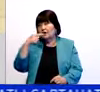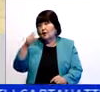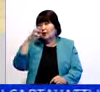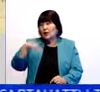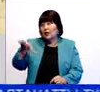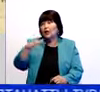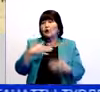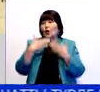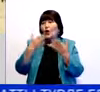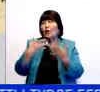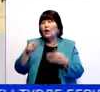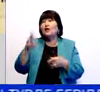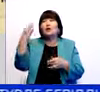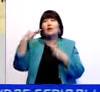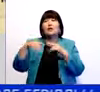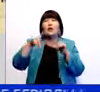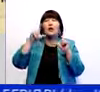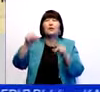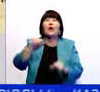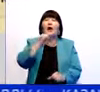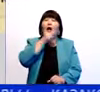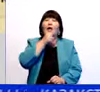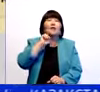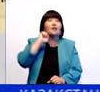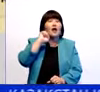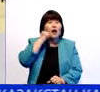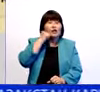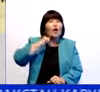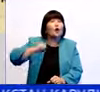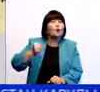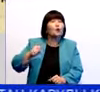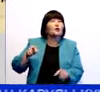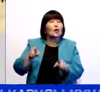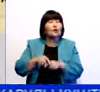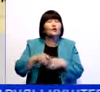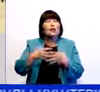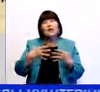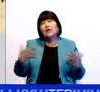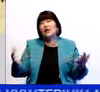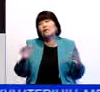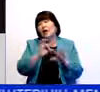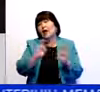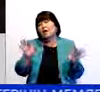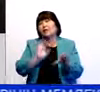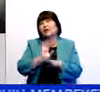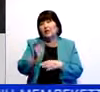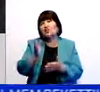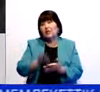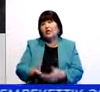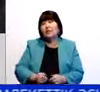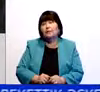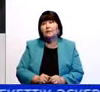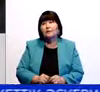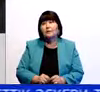елдердің оқырмандары кезінде майданға аттанған аталары, әжелері, достары туралы сан мың ақпарат жіберген.